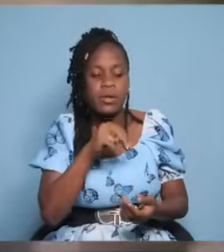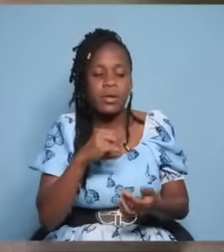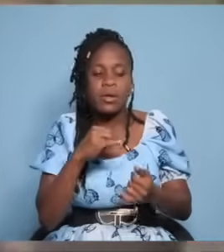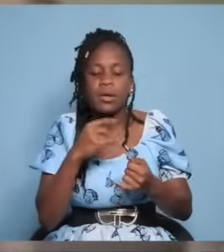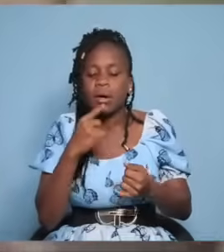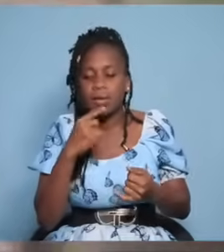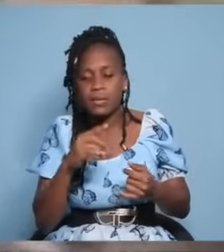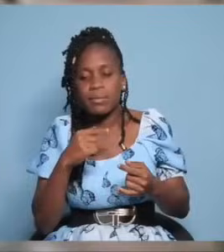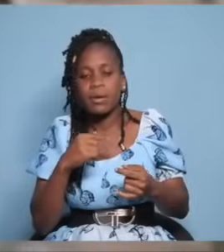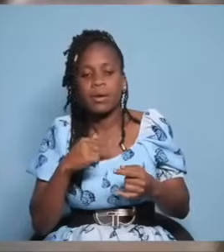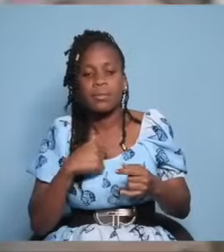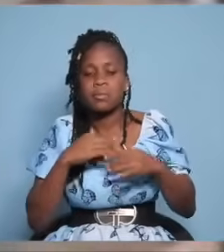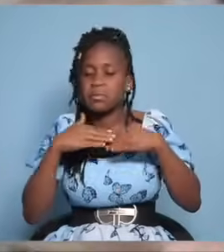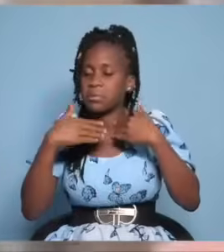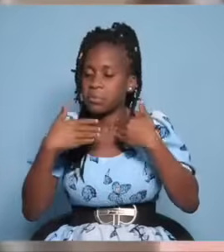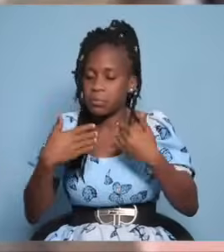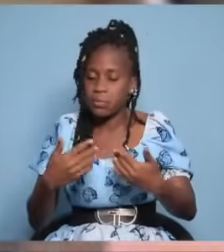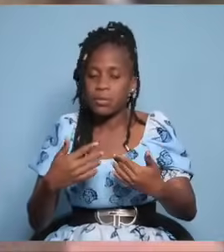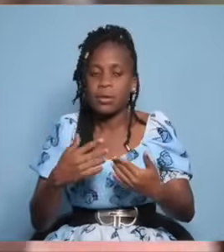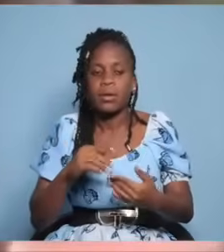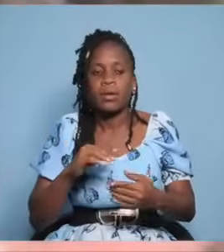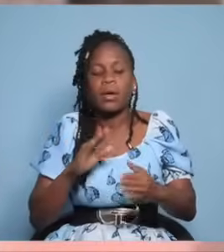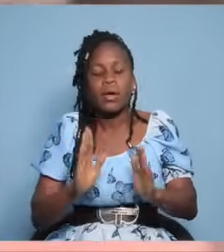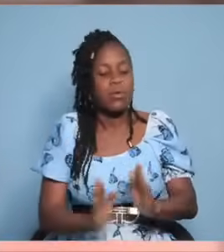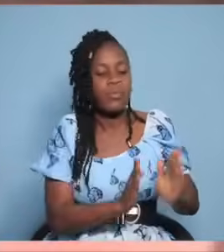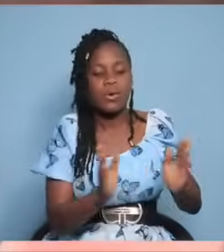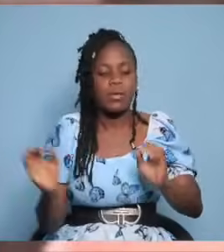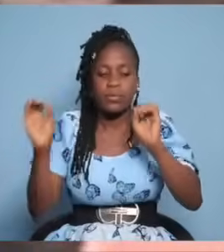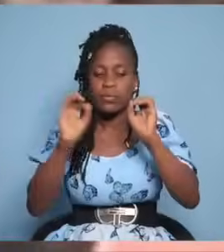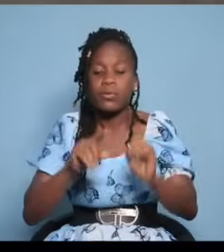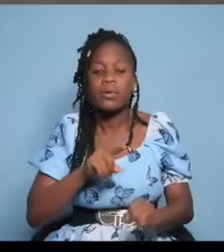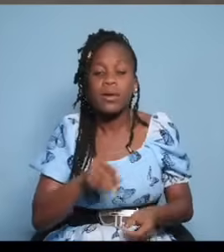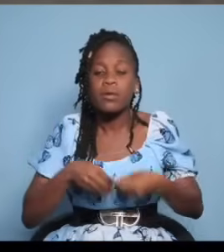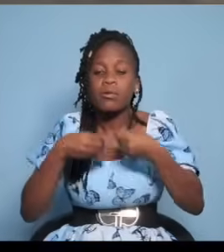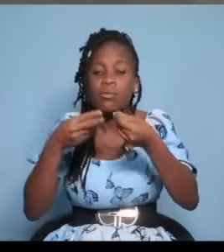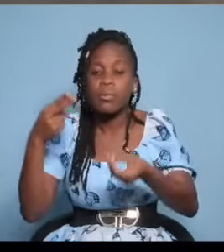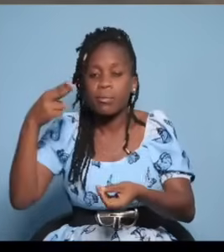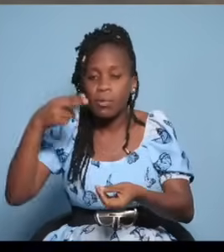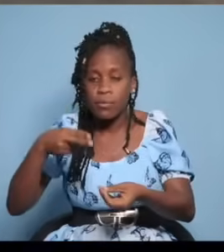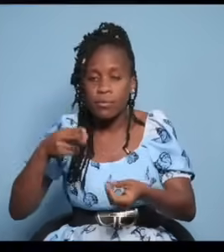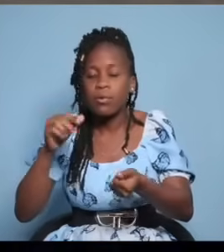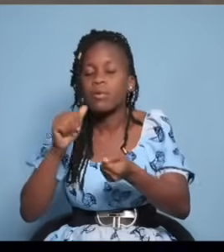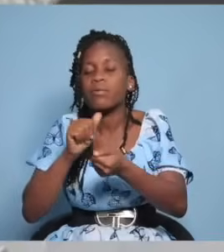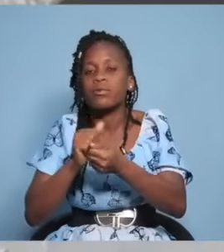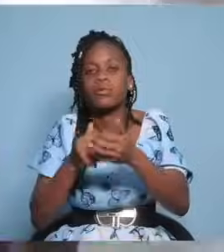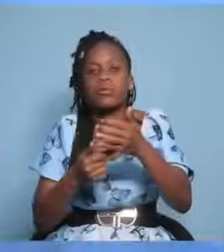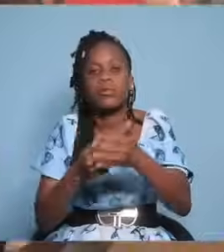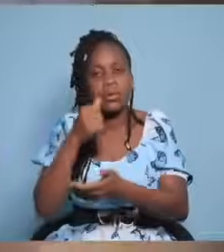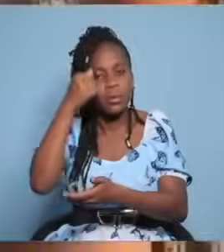kunipangia nani wa kumuuzia mafuta au nani wa kumuuzia vitu kadhaa au mali ghafi zinazopatikana ndani ya